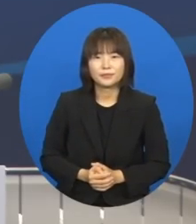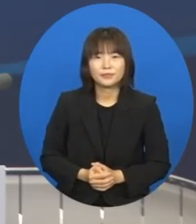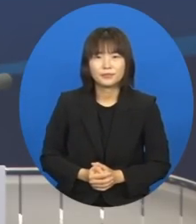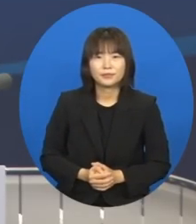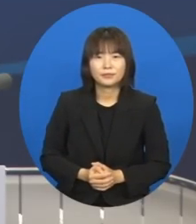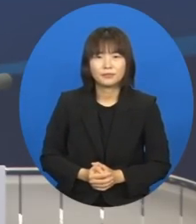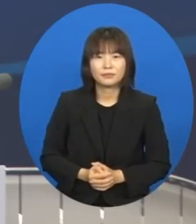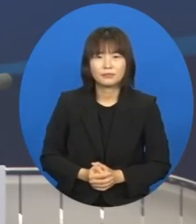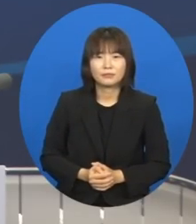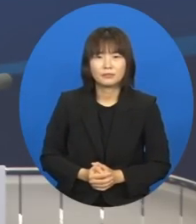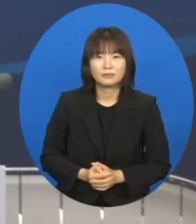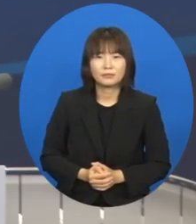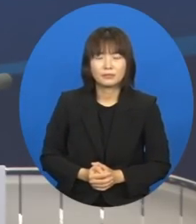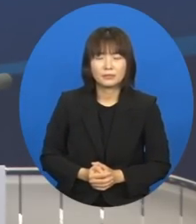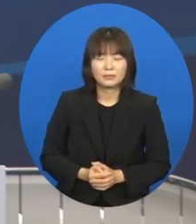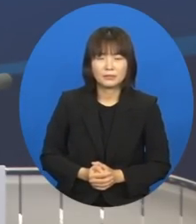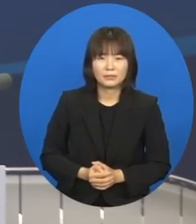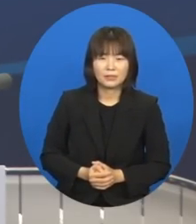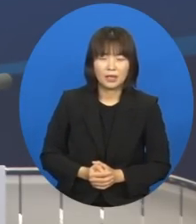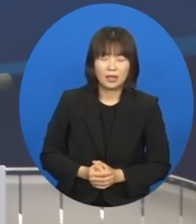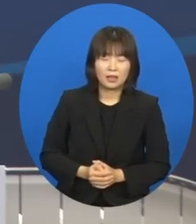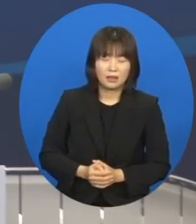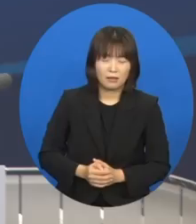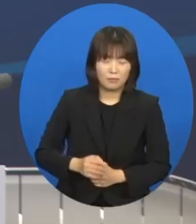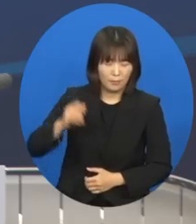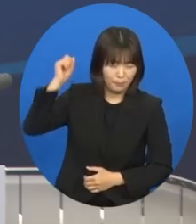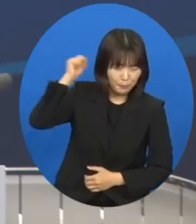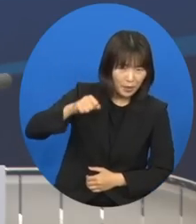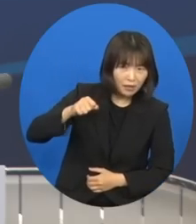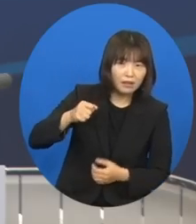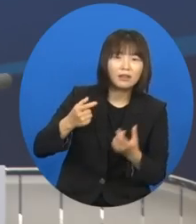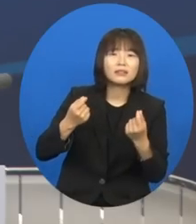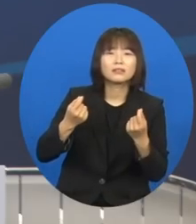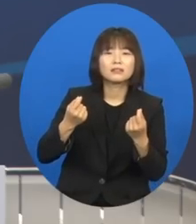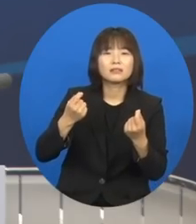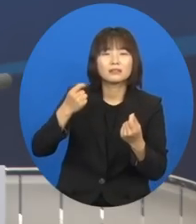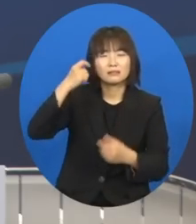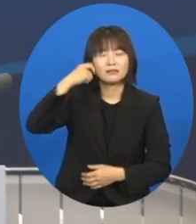한 대 망치로 쾅 맞은 것 같았어요. 뭐야?